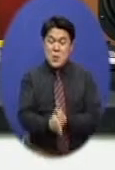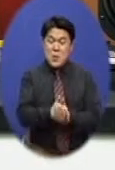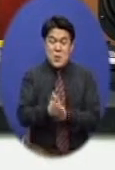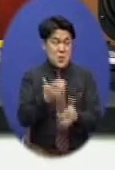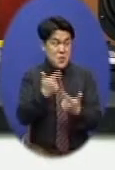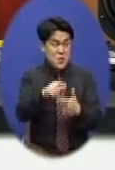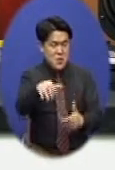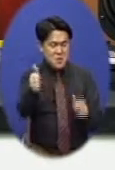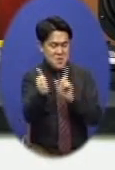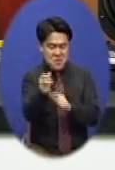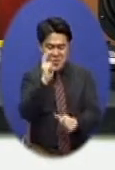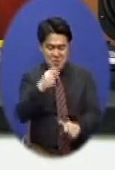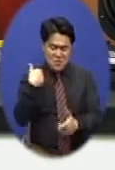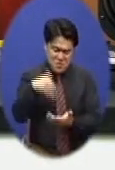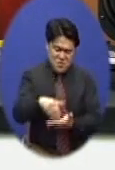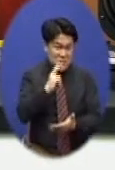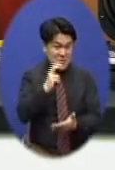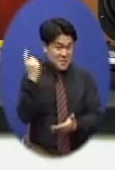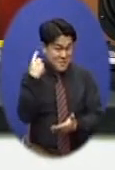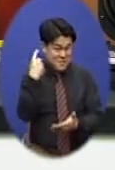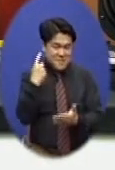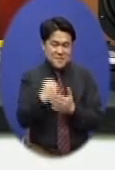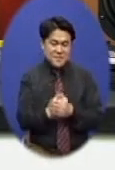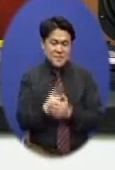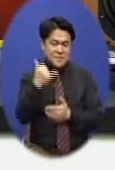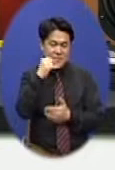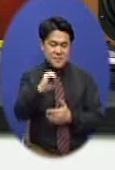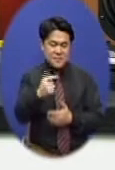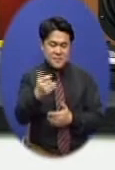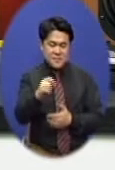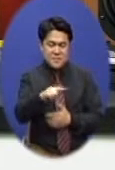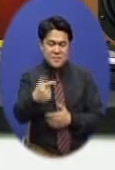부산 사나이의 노래 원점을 듣겠습니다. ARS